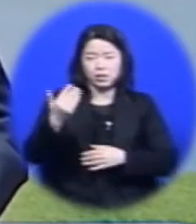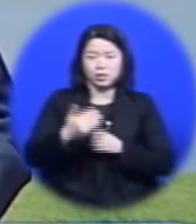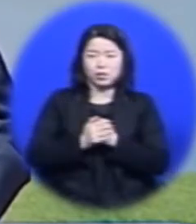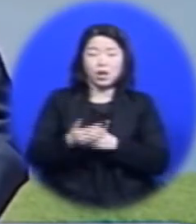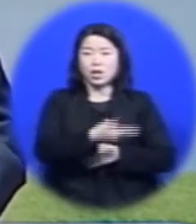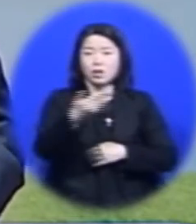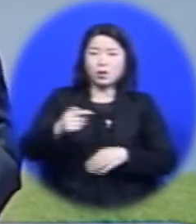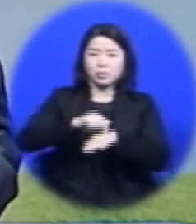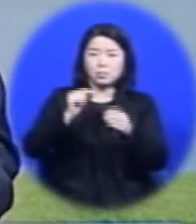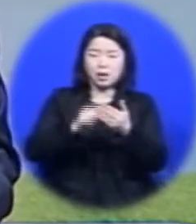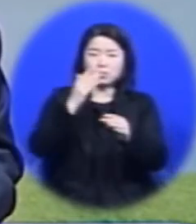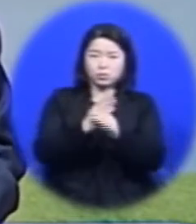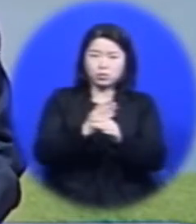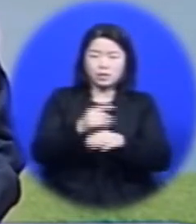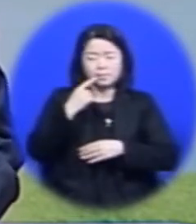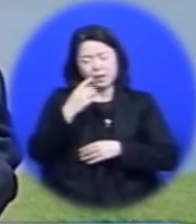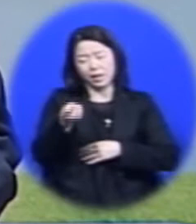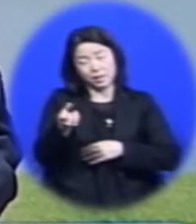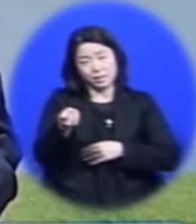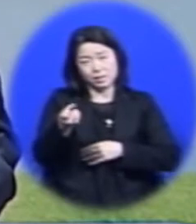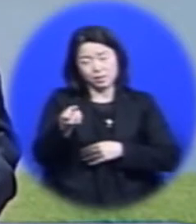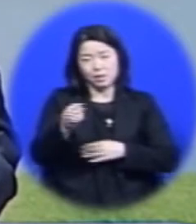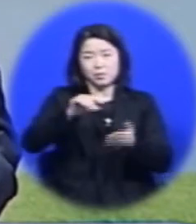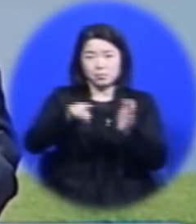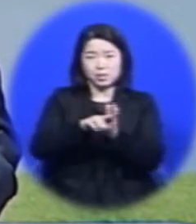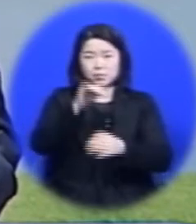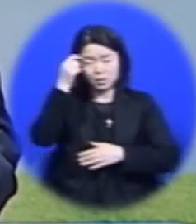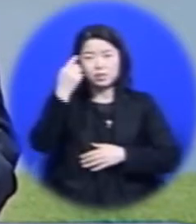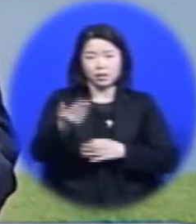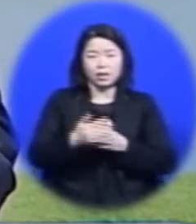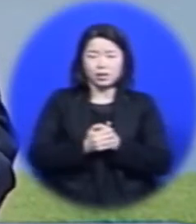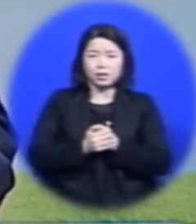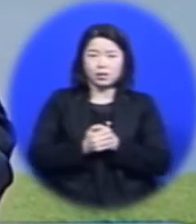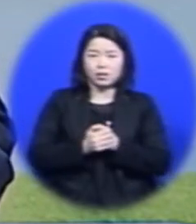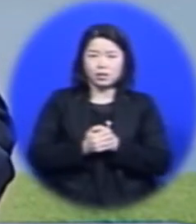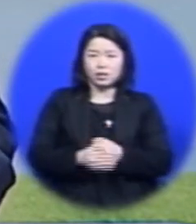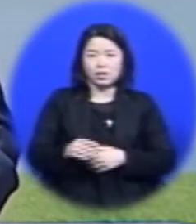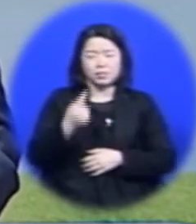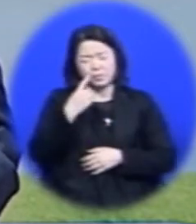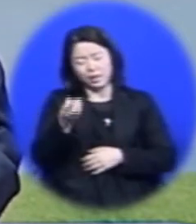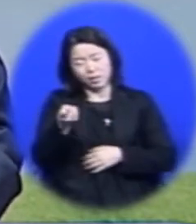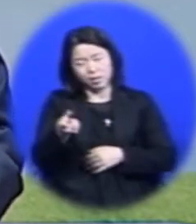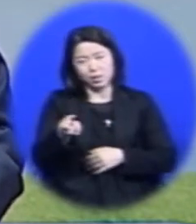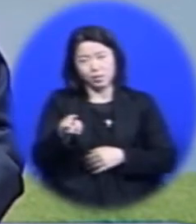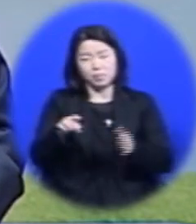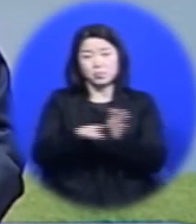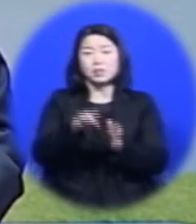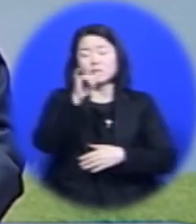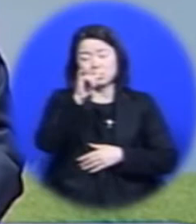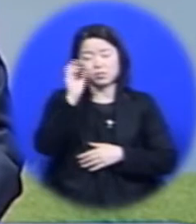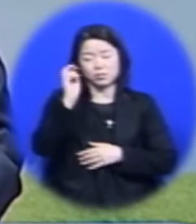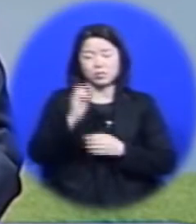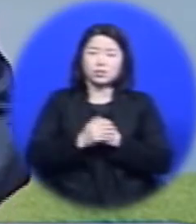여러분의 마음의 중심에 겨자씨만한 리듬은 있는가 하는 아 겨자씨만한 믿음 은 있겠지요